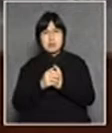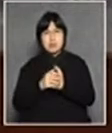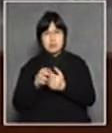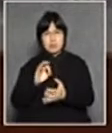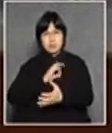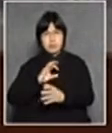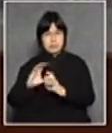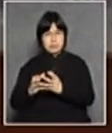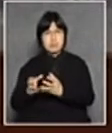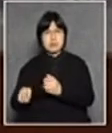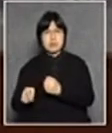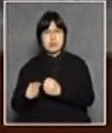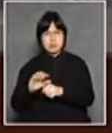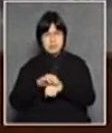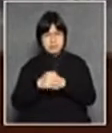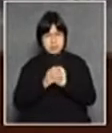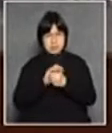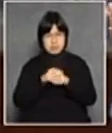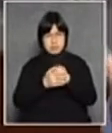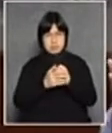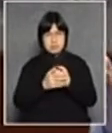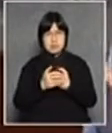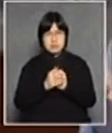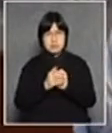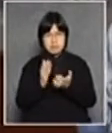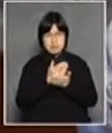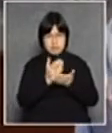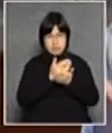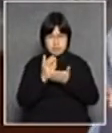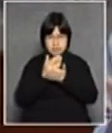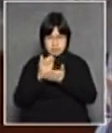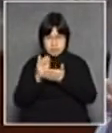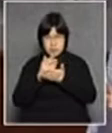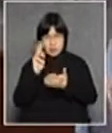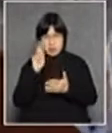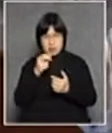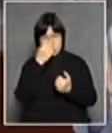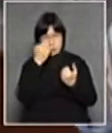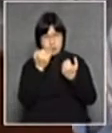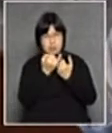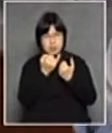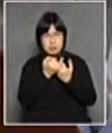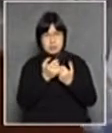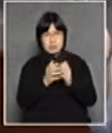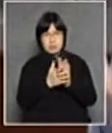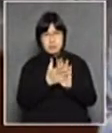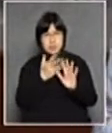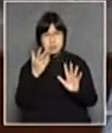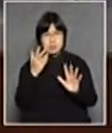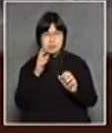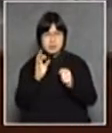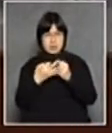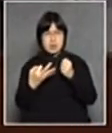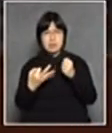咧，佢係全世界裏邊咧去做一個嘅測試，而睇到香港學生裏邊咧都名列前排第三